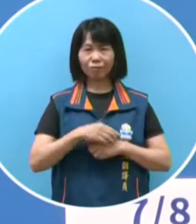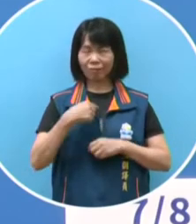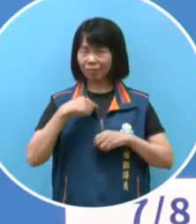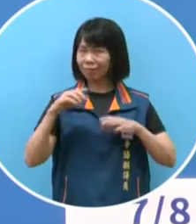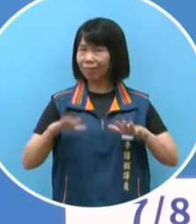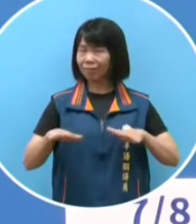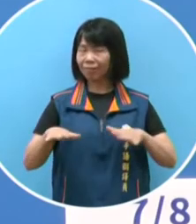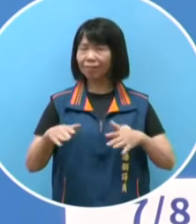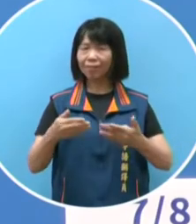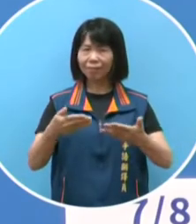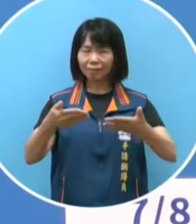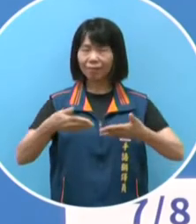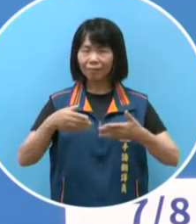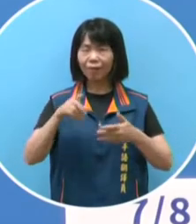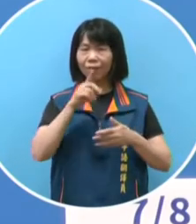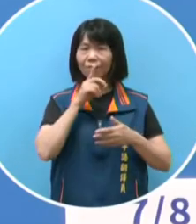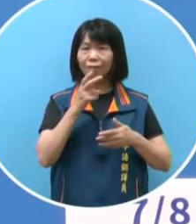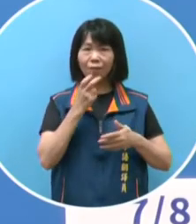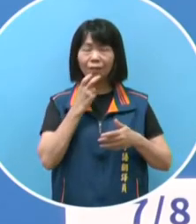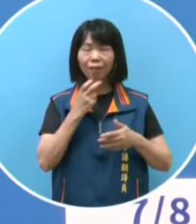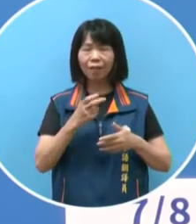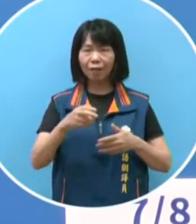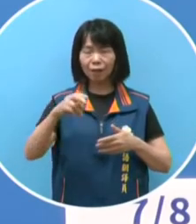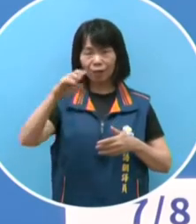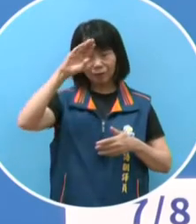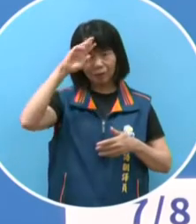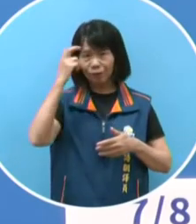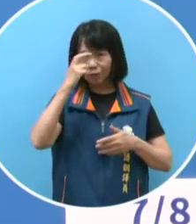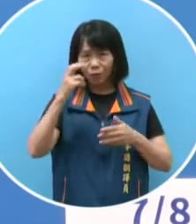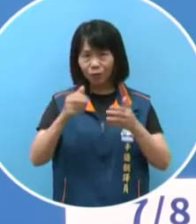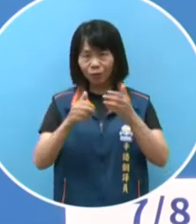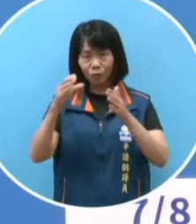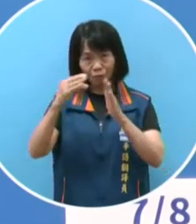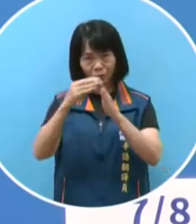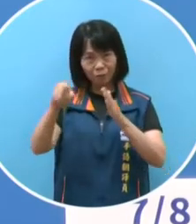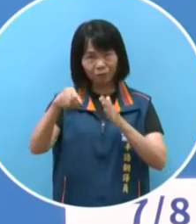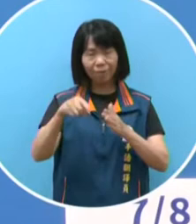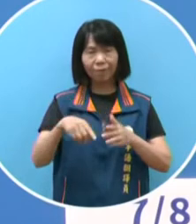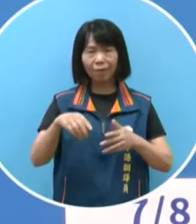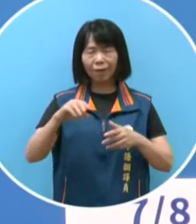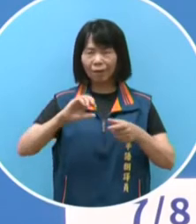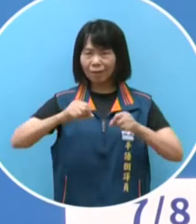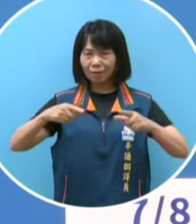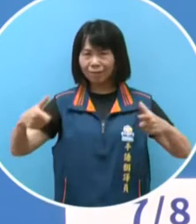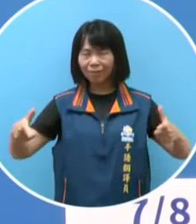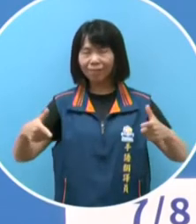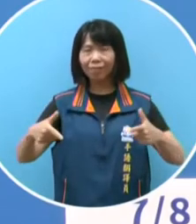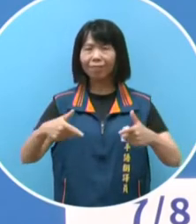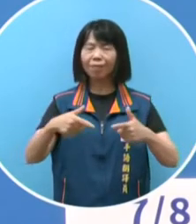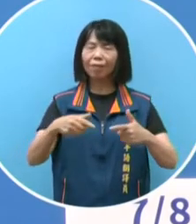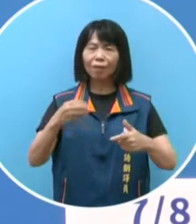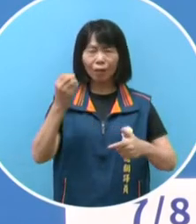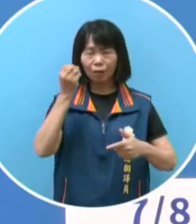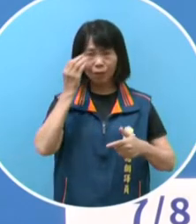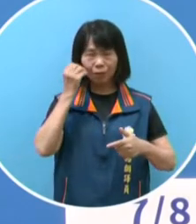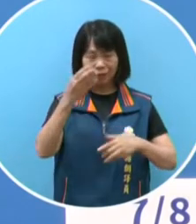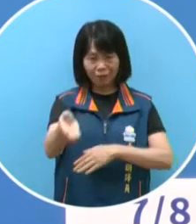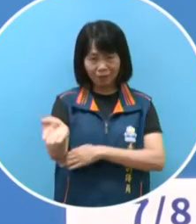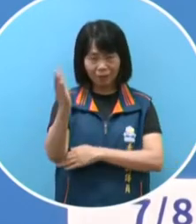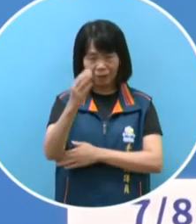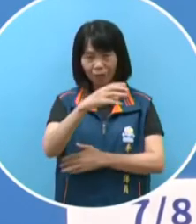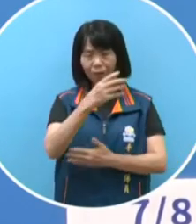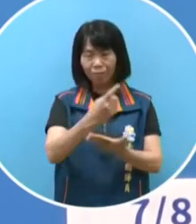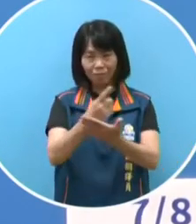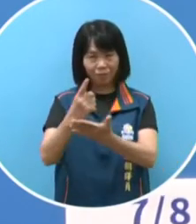我们收到的中央 CDC 的相对于各应对到各部会到花莲县政府各局